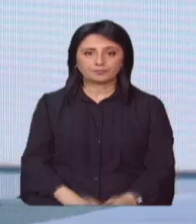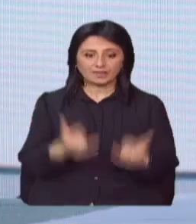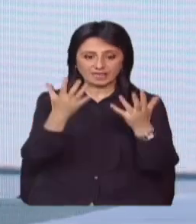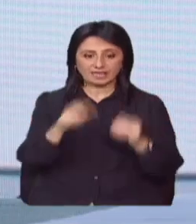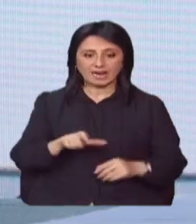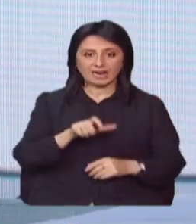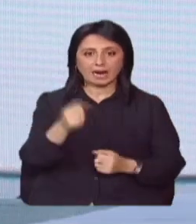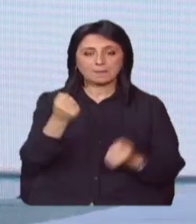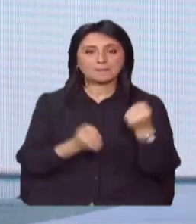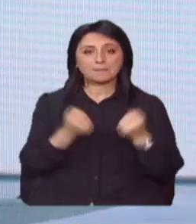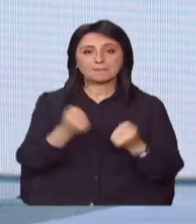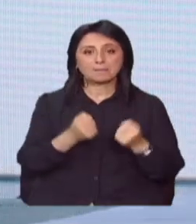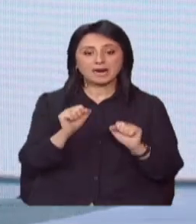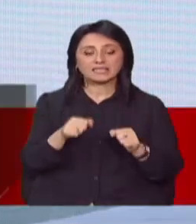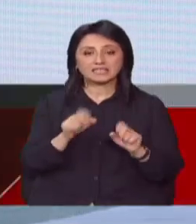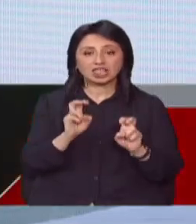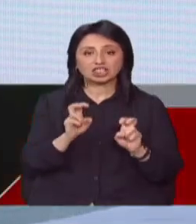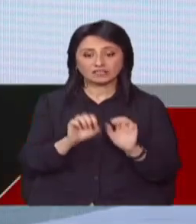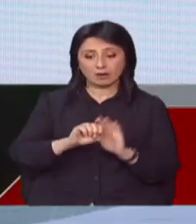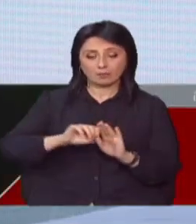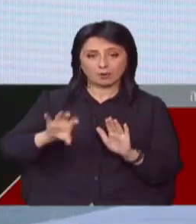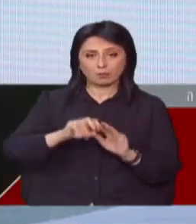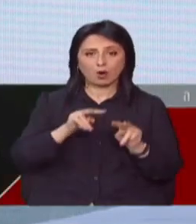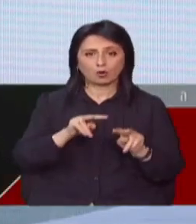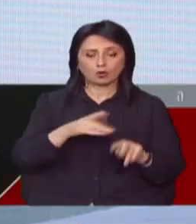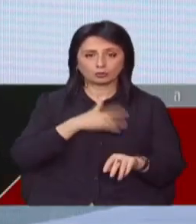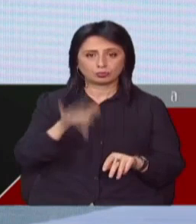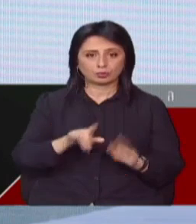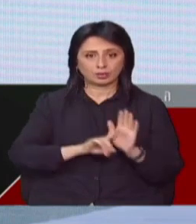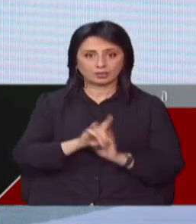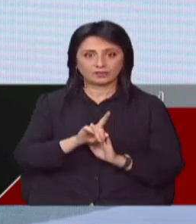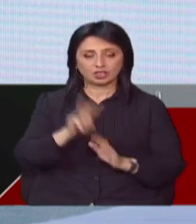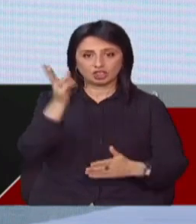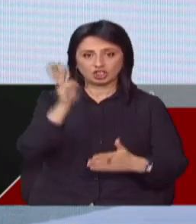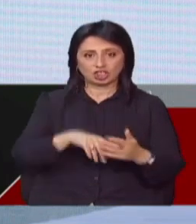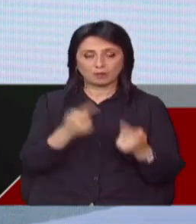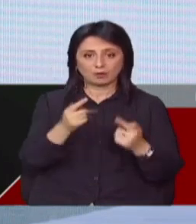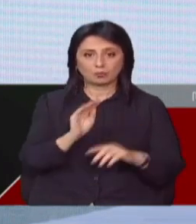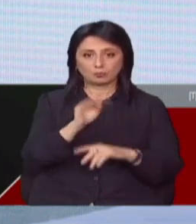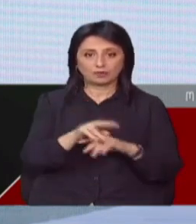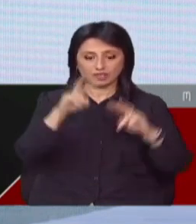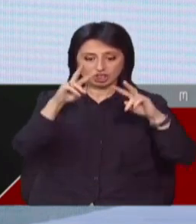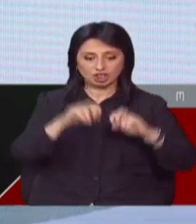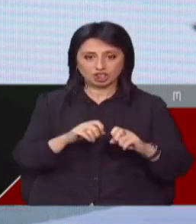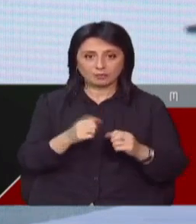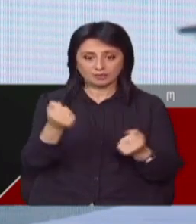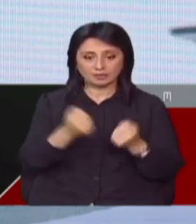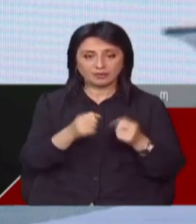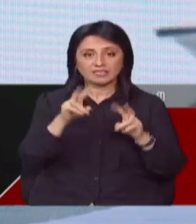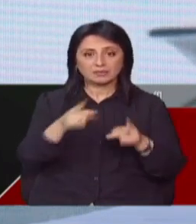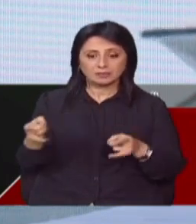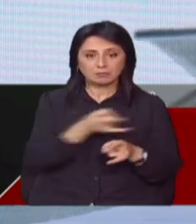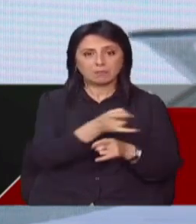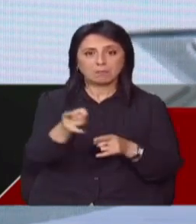დღეიდან გზებზე ავტოსატრანსპორტო საშუალებების გამონაბოლქვის კონტროლი დაიწყო. იზრდება ჯარიმების ოდენობა. შემოწმებას მოძრავი ეკიპაჟები